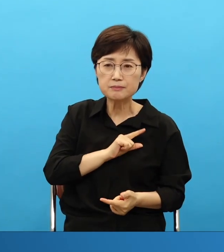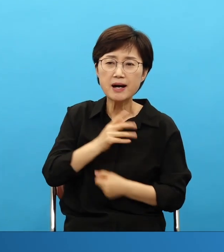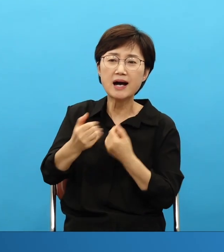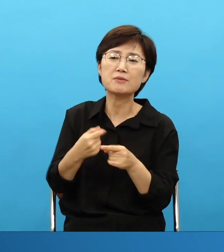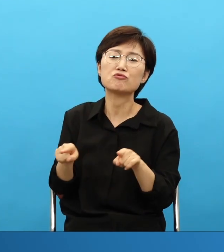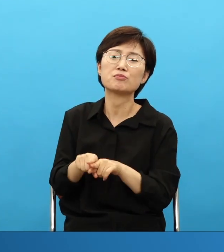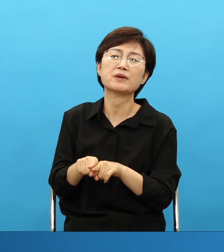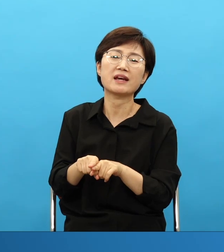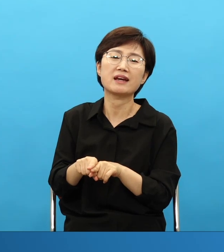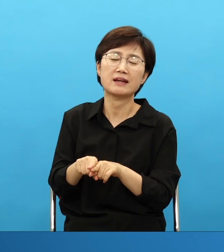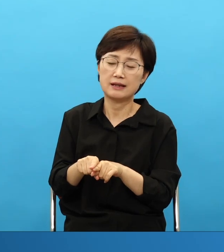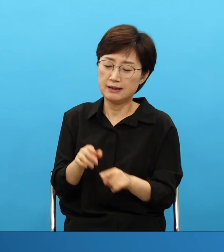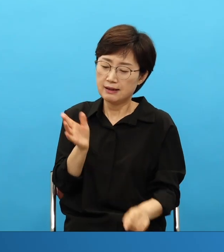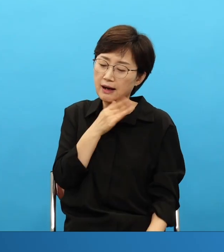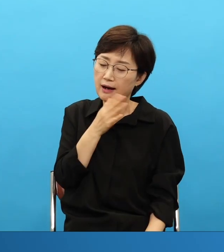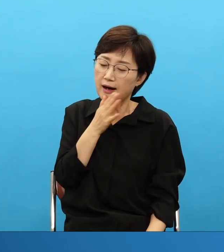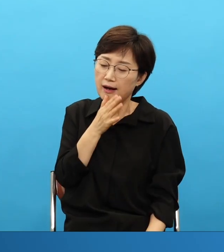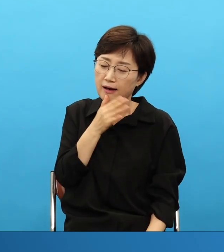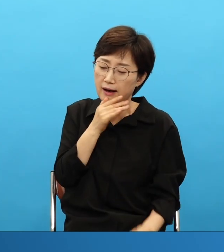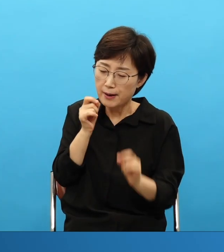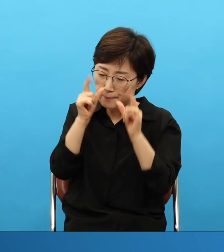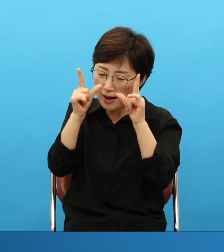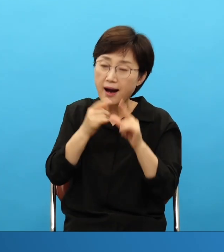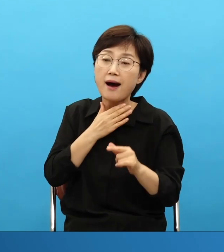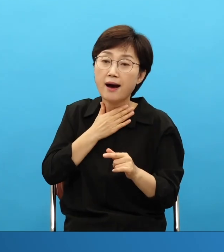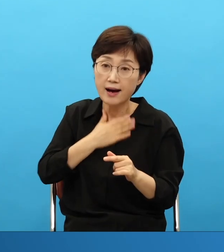임마누엘이라 날 해방될